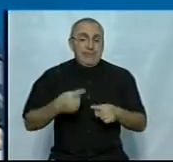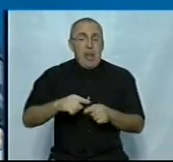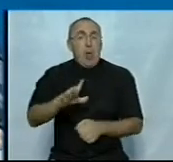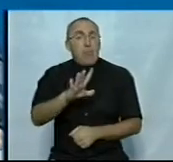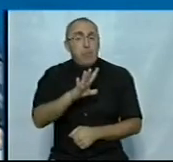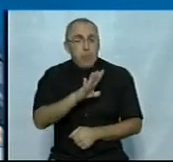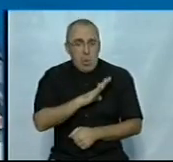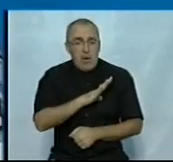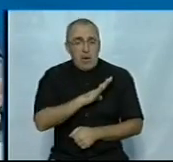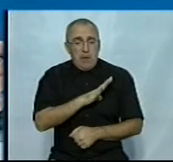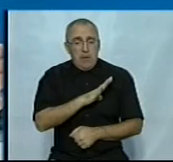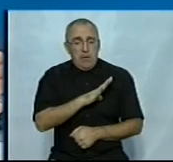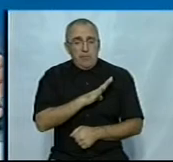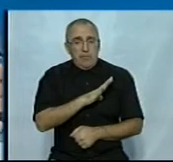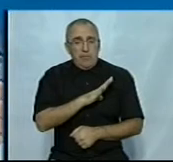була